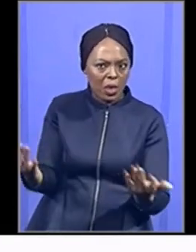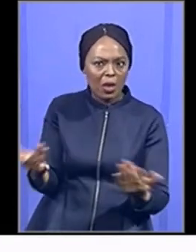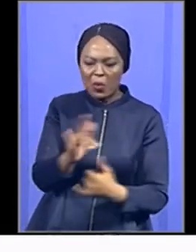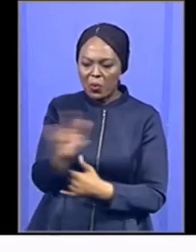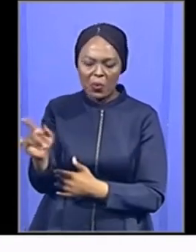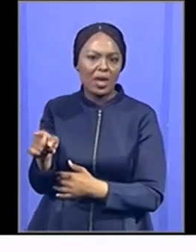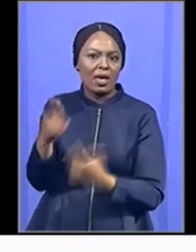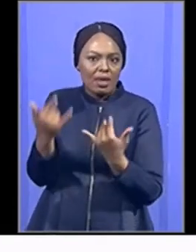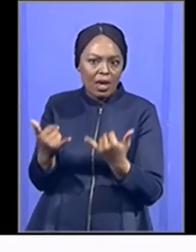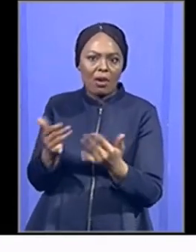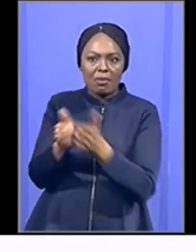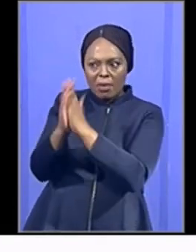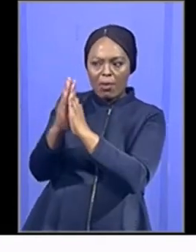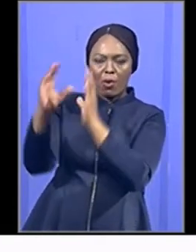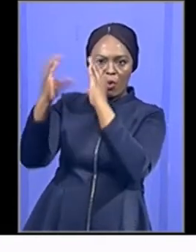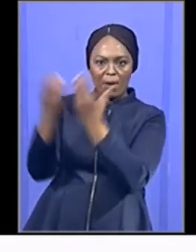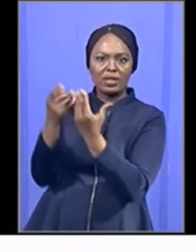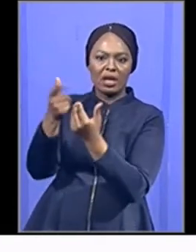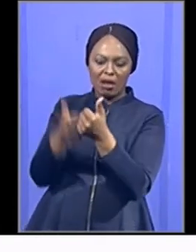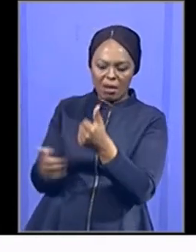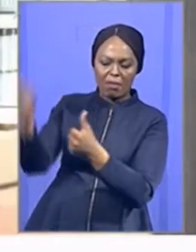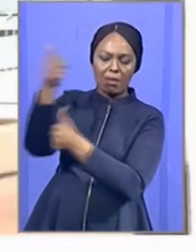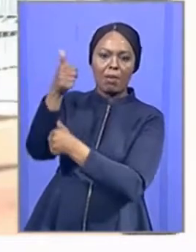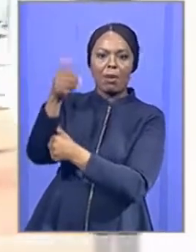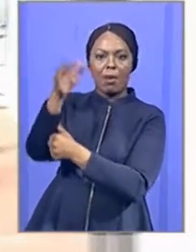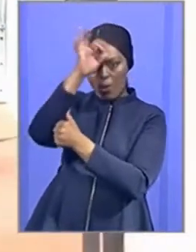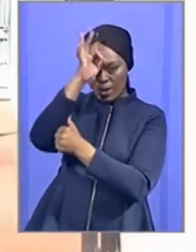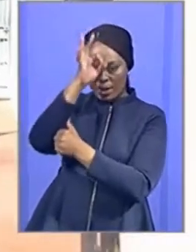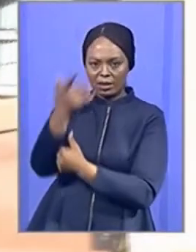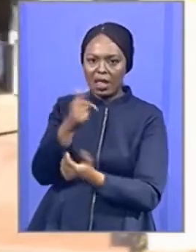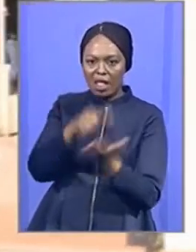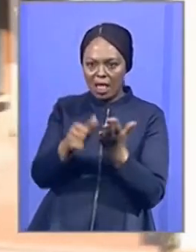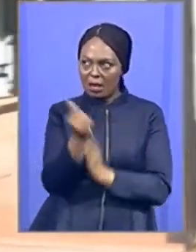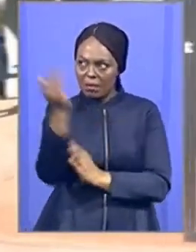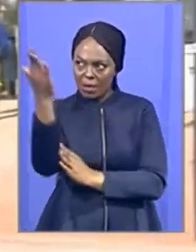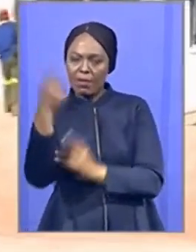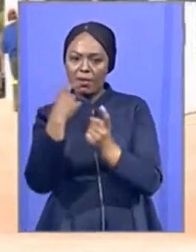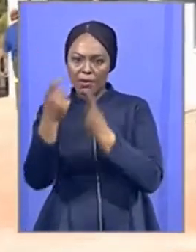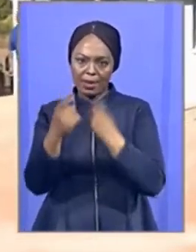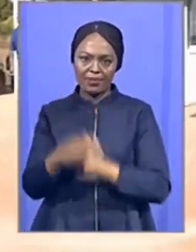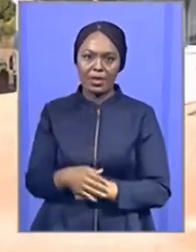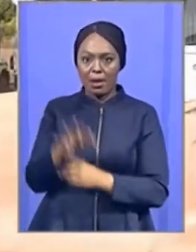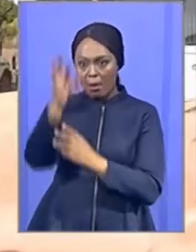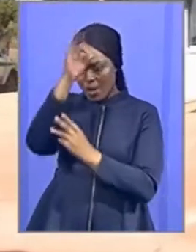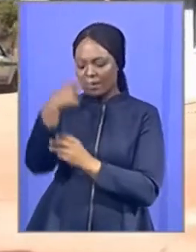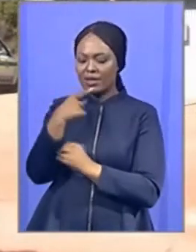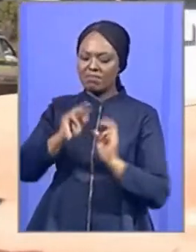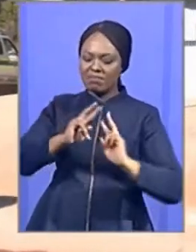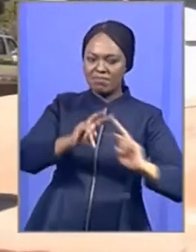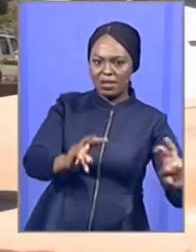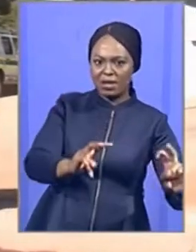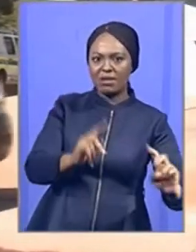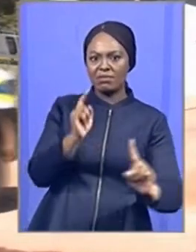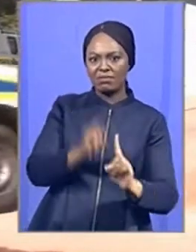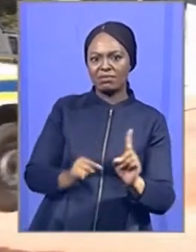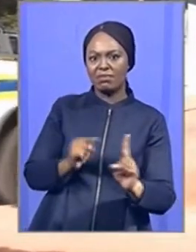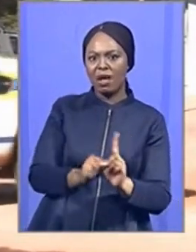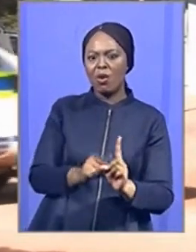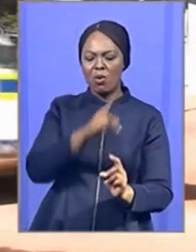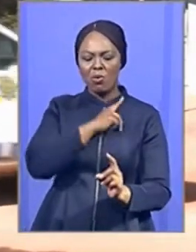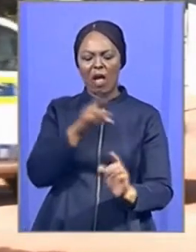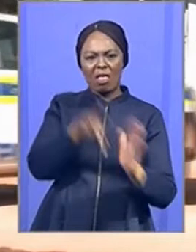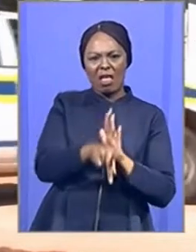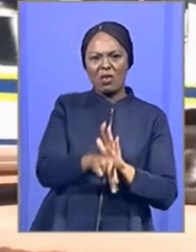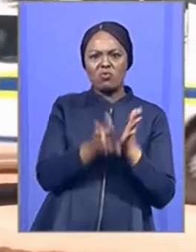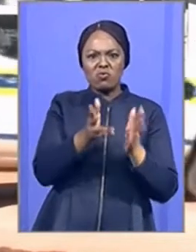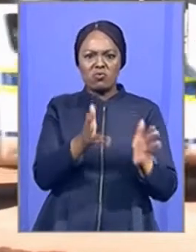ba dirile go mokomišenara wa sepodisi mo porofenseng. Sepodisi sa re se santse se batlisisa tiragalo ya go bolawa ga Sefora ga go